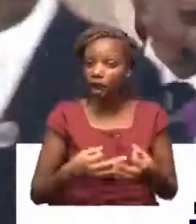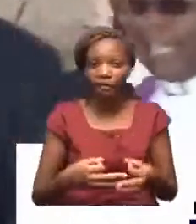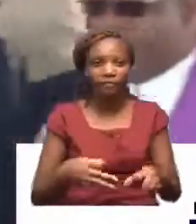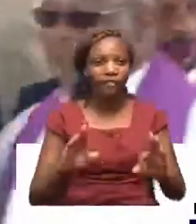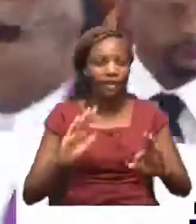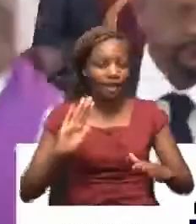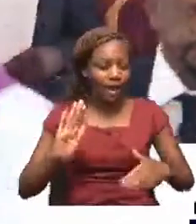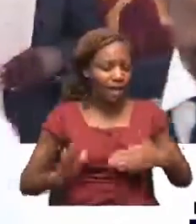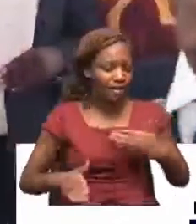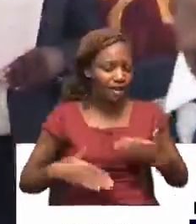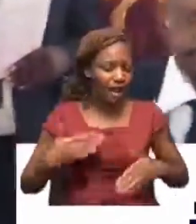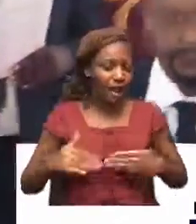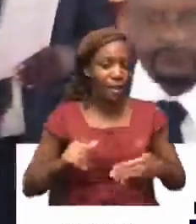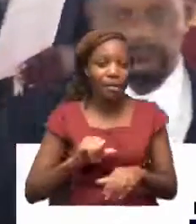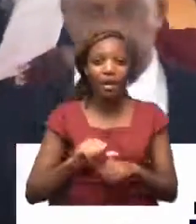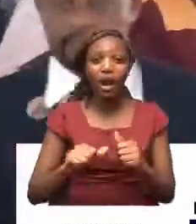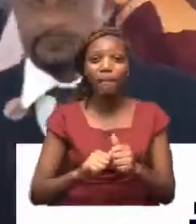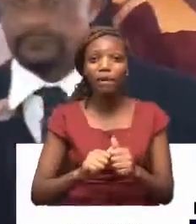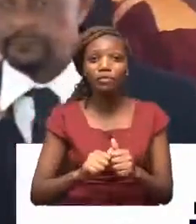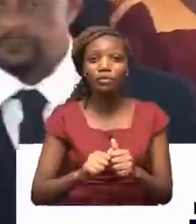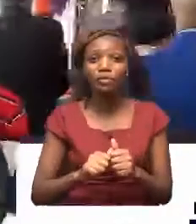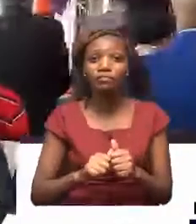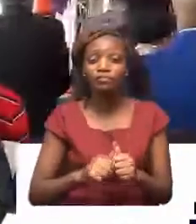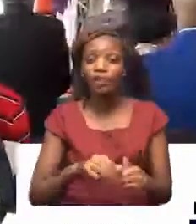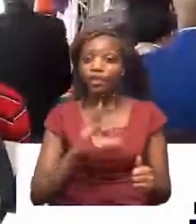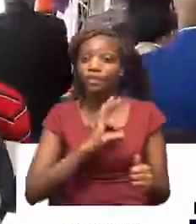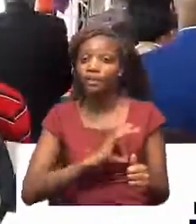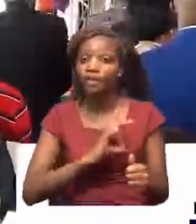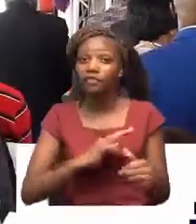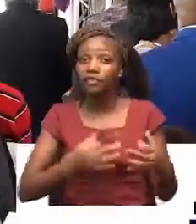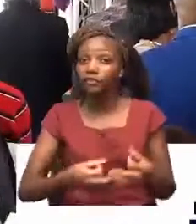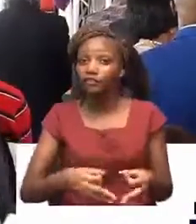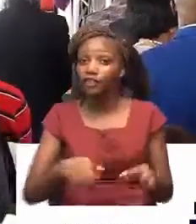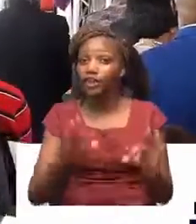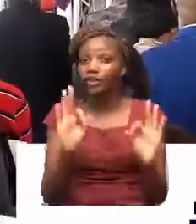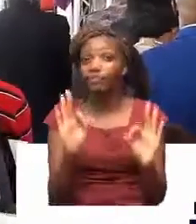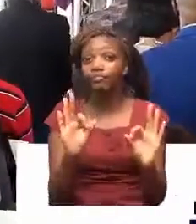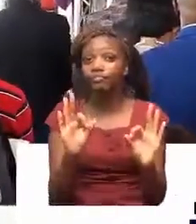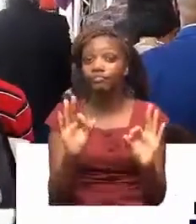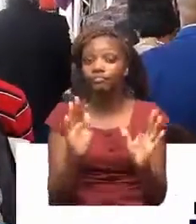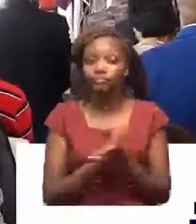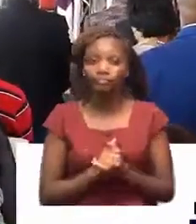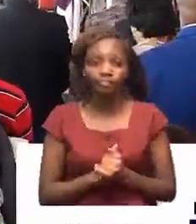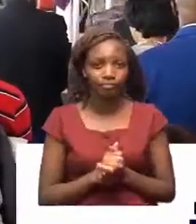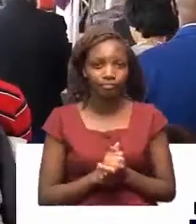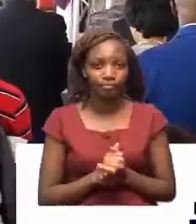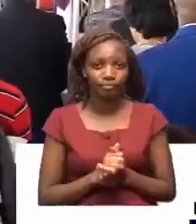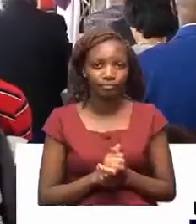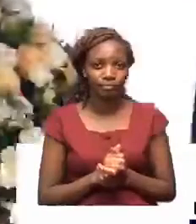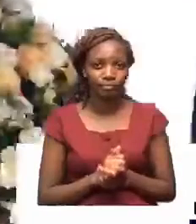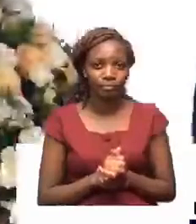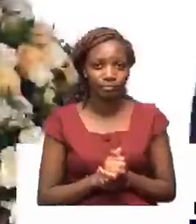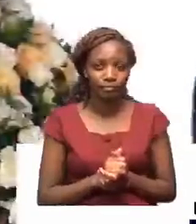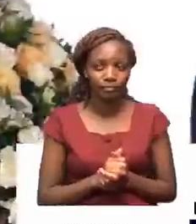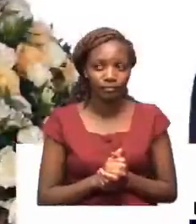wanafurahia matunda ya uhuru uliopiganiwa na Rubia na wenzake kama vile Kenneth Matiba.